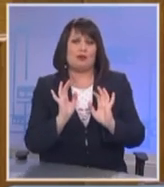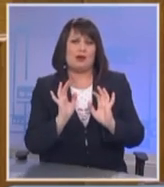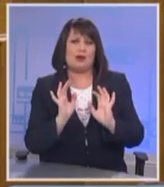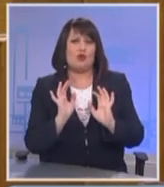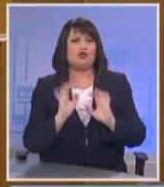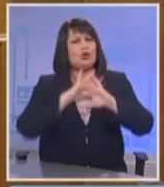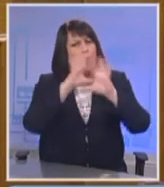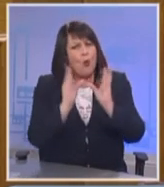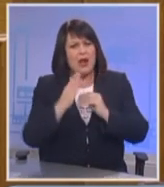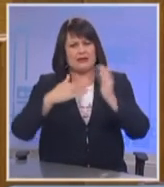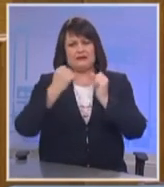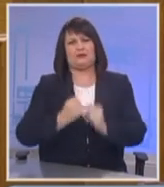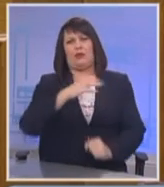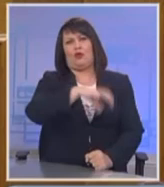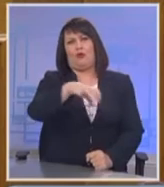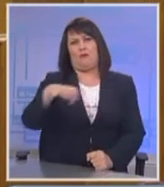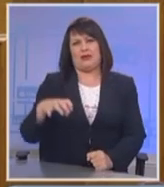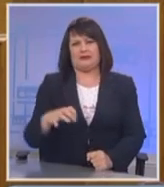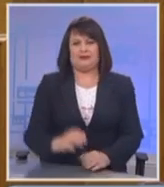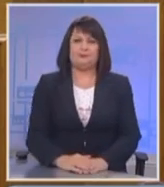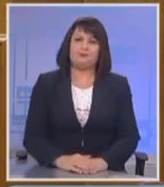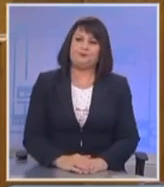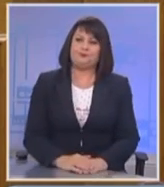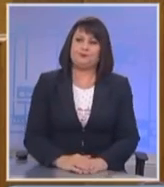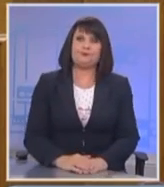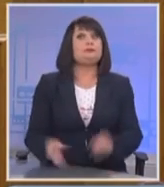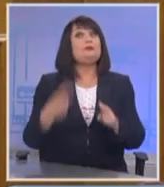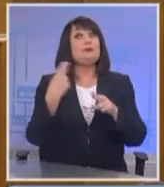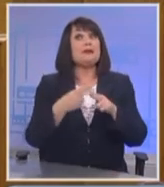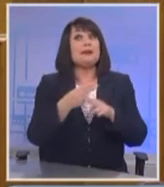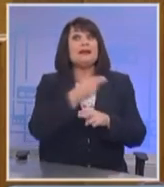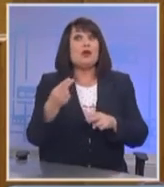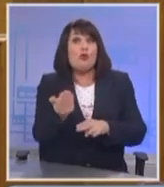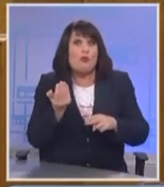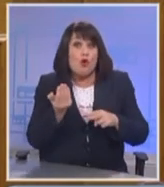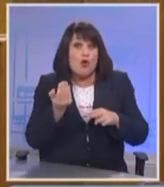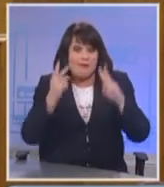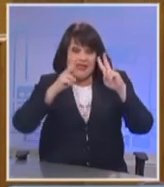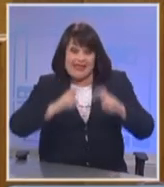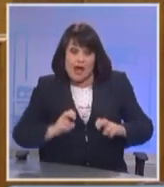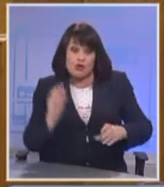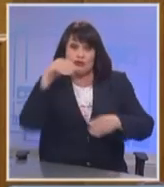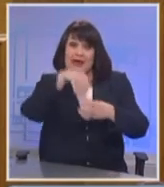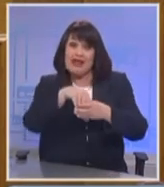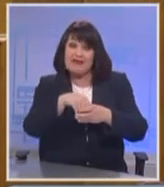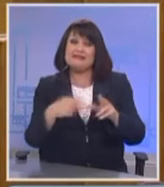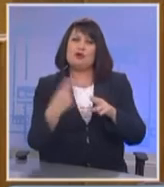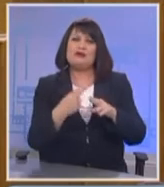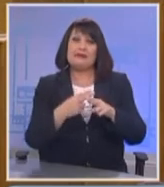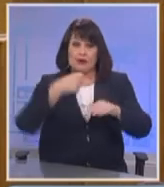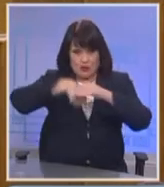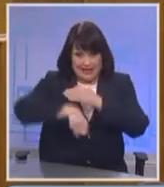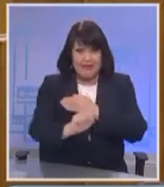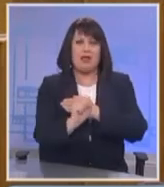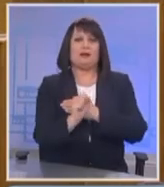τις δομές. Και είναι κρίσιμο το ζήτημα της πρώιμης διάγνωσης και παρέμβασης από τη γέννηση του